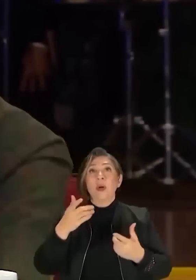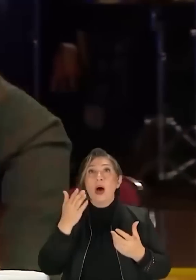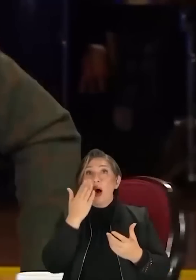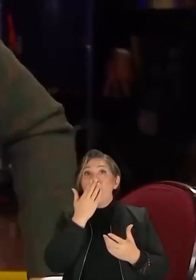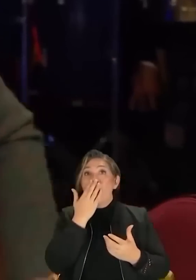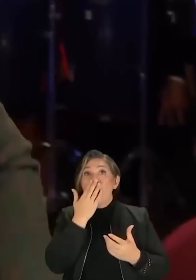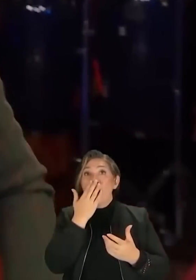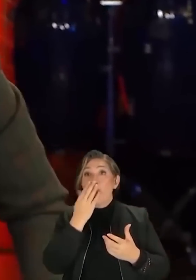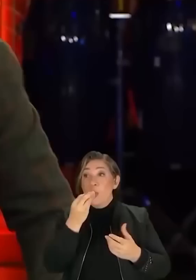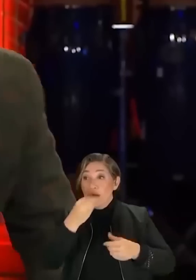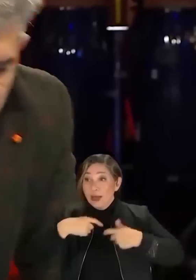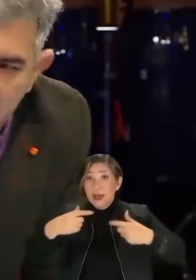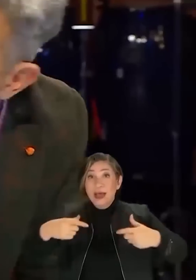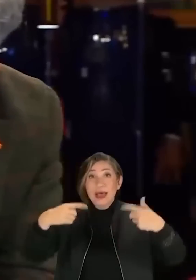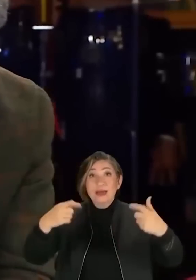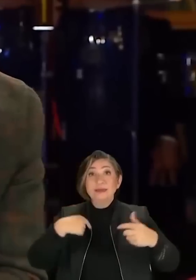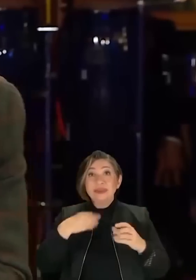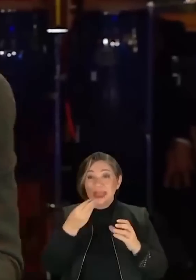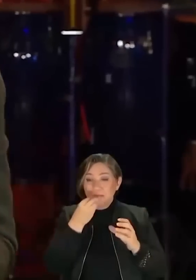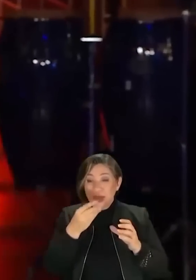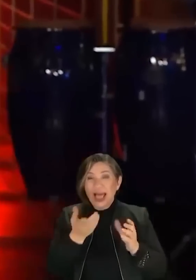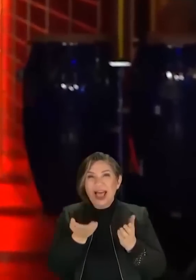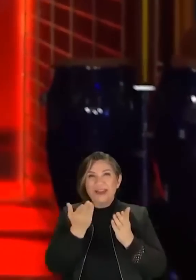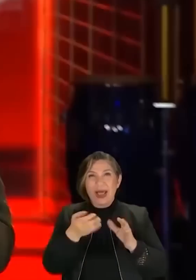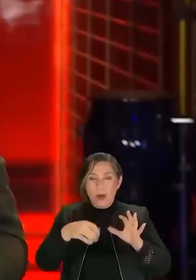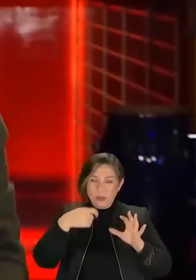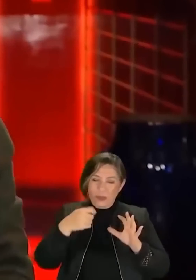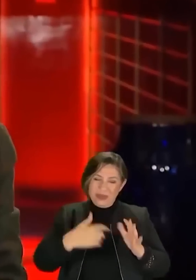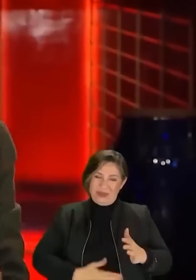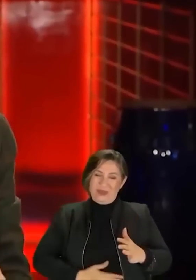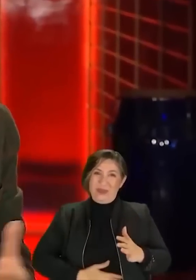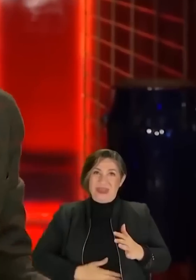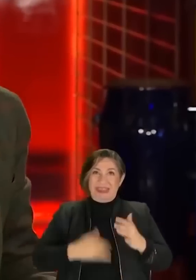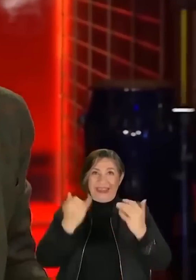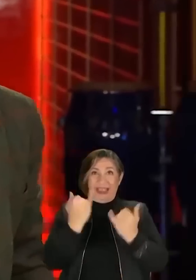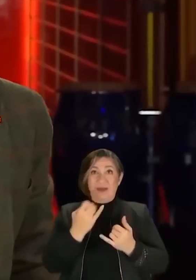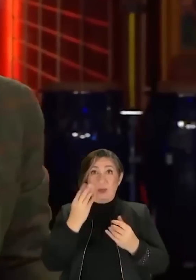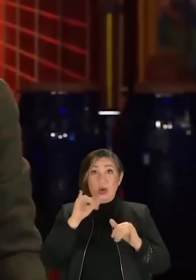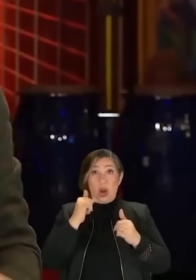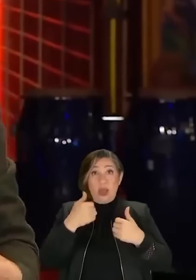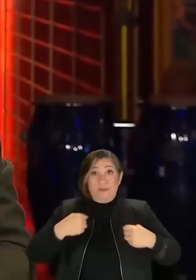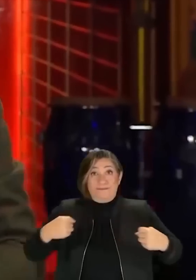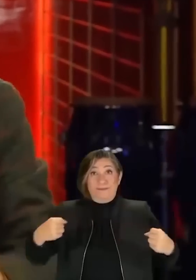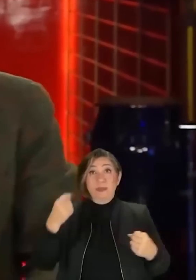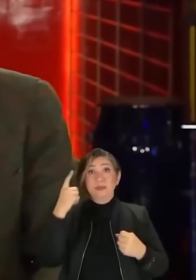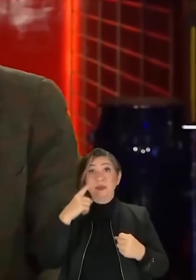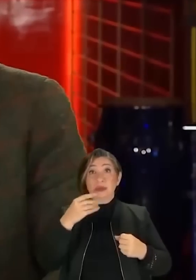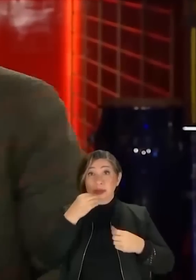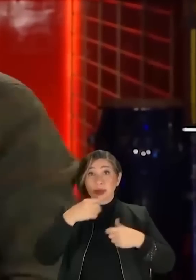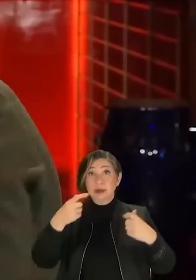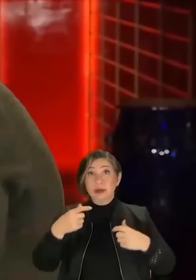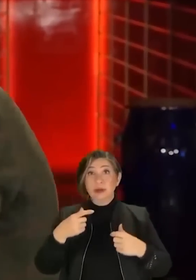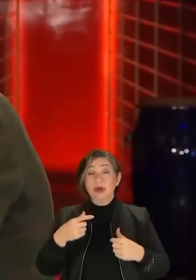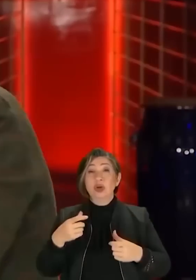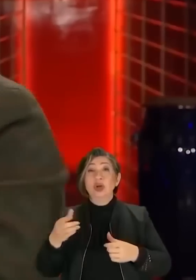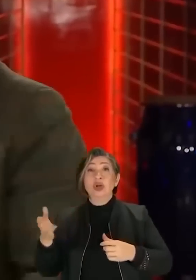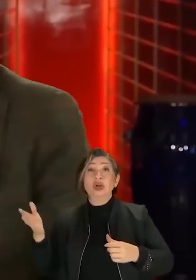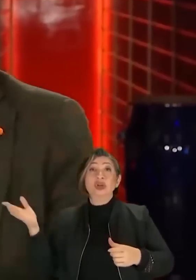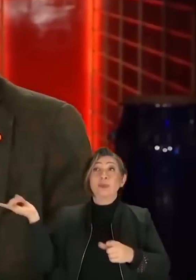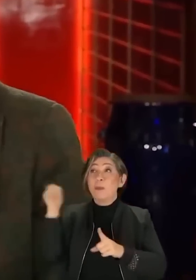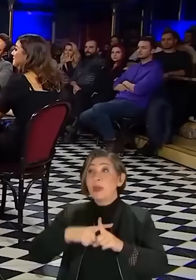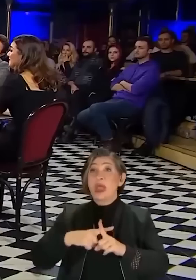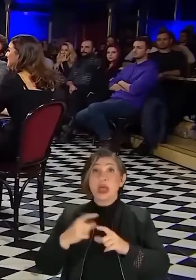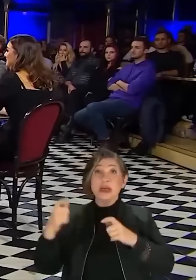da ısmarladı ya o yemeği biz bir şey yemiştik hafif yiyelim falan artık yani anladın mı çok kilo alıyor ısmarladı ya. Daha